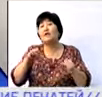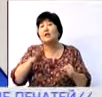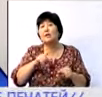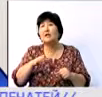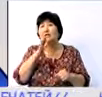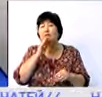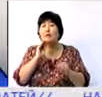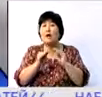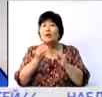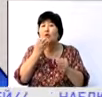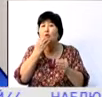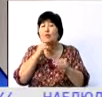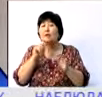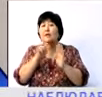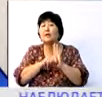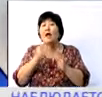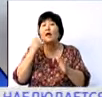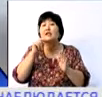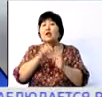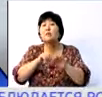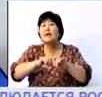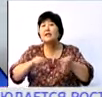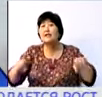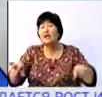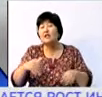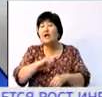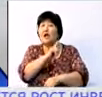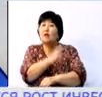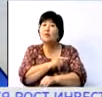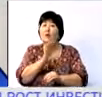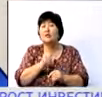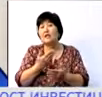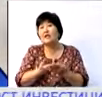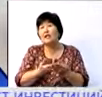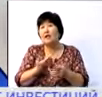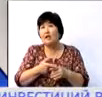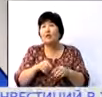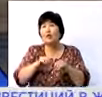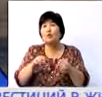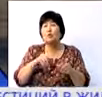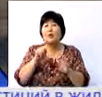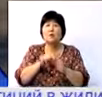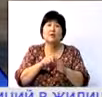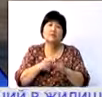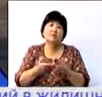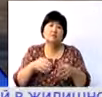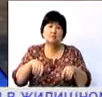время опрессовки тепловых сетей, то есть когда проверялась система на прочность и герметичность. Эта труба проверку не